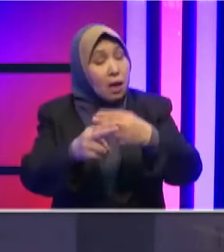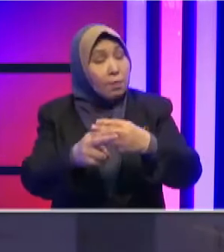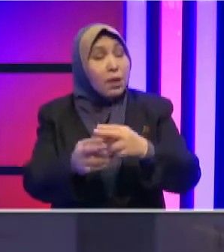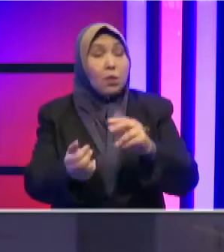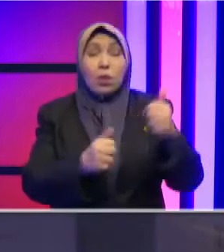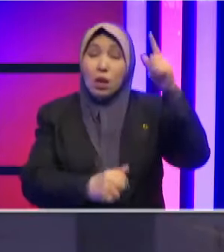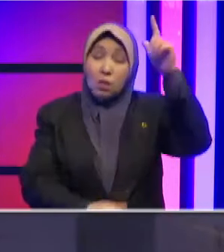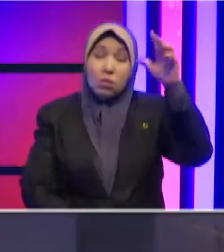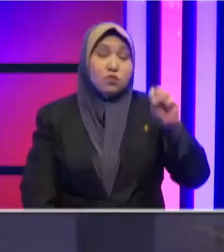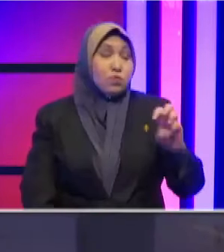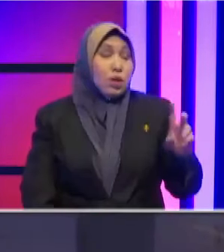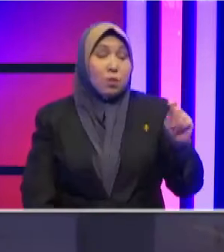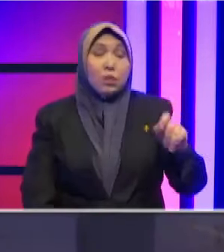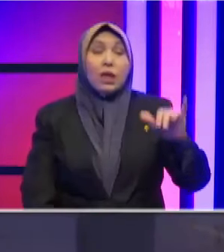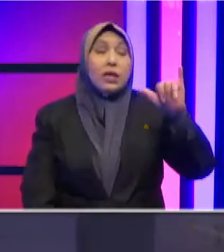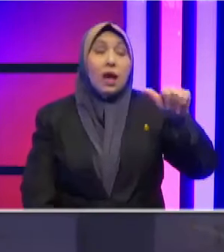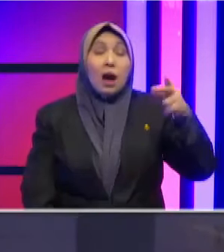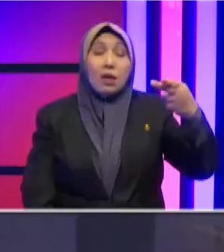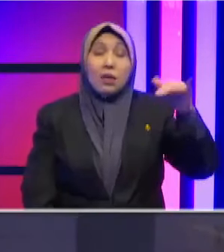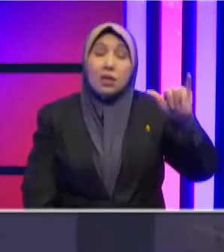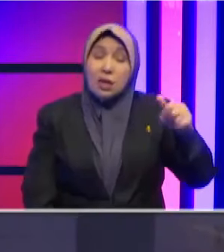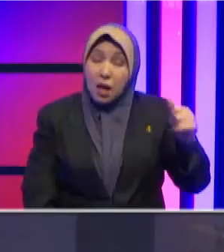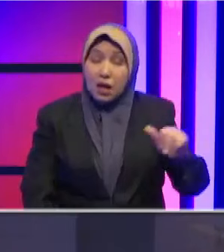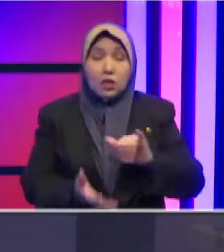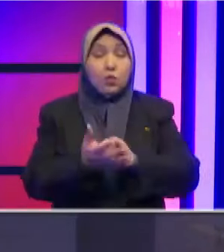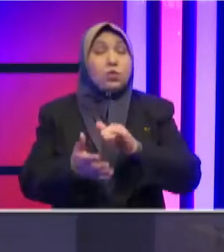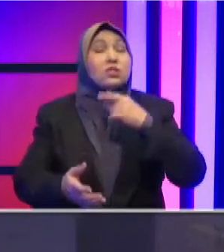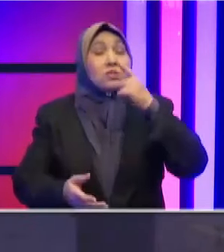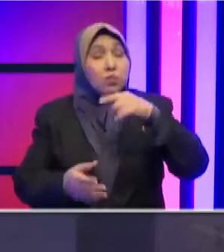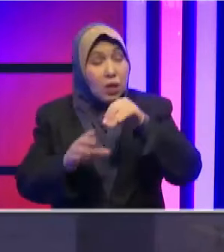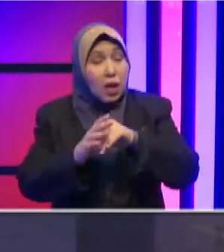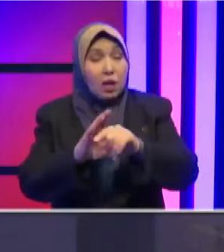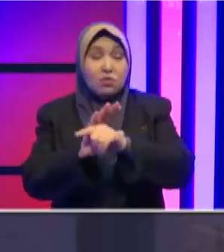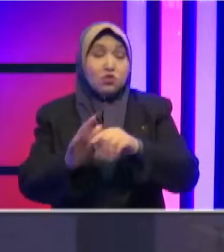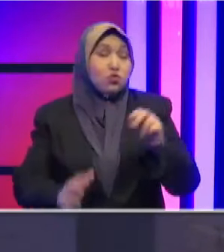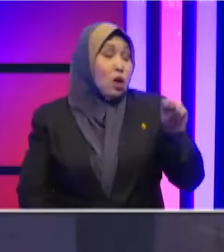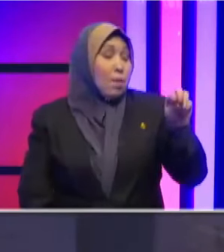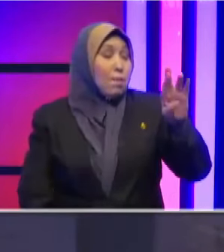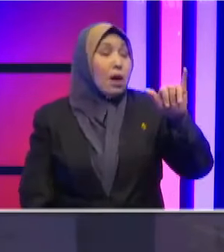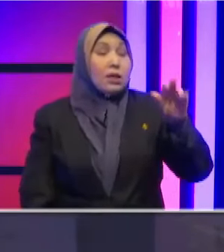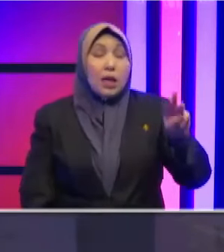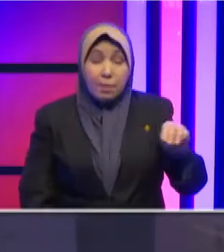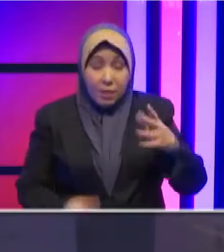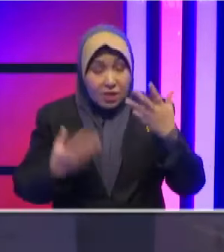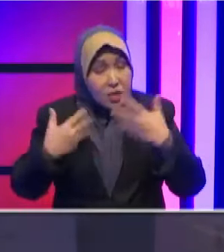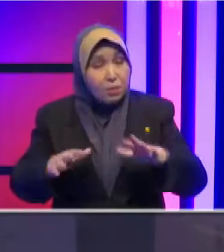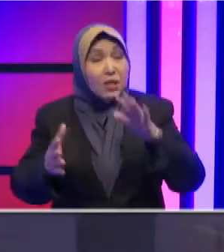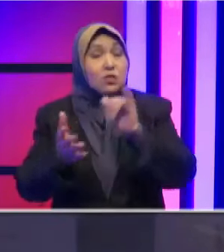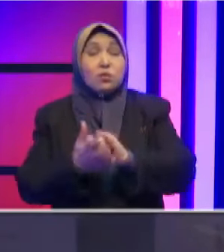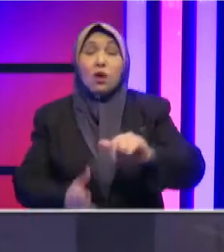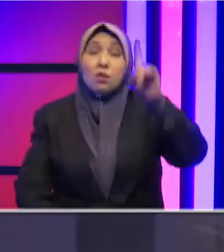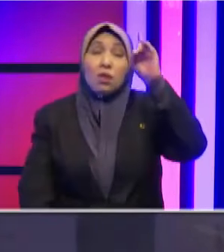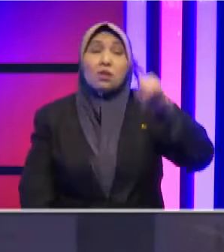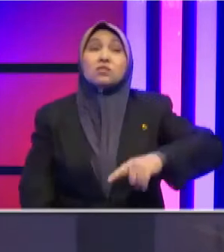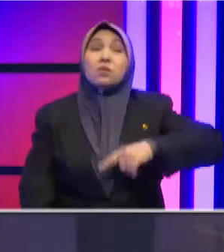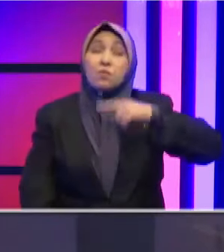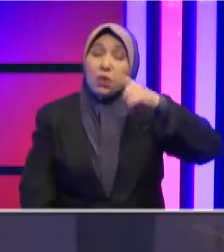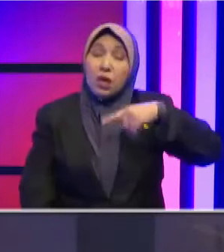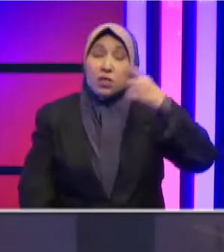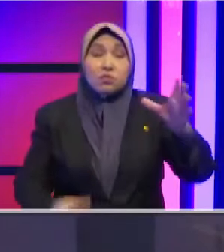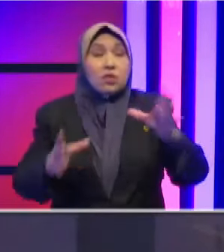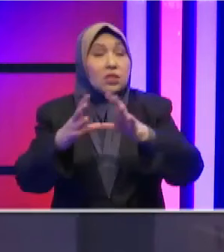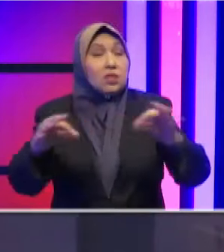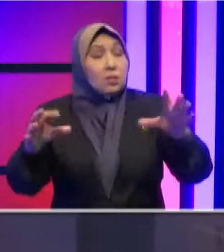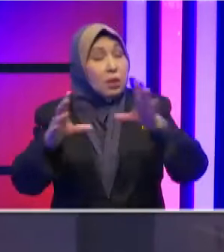oleh Allah subhanahuwata'ala Yahya itu disebutkan dalam surah maryam kemudian Allah sebutkan juga kisah